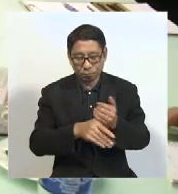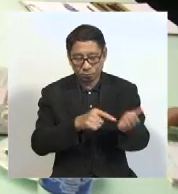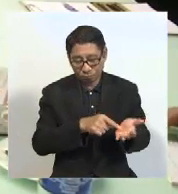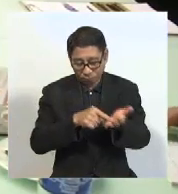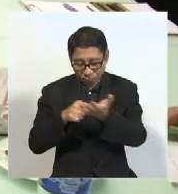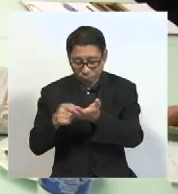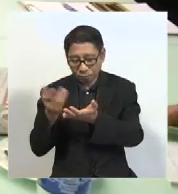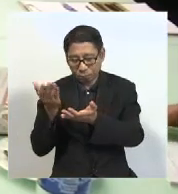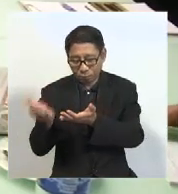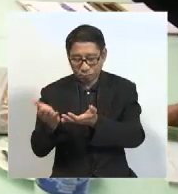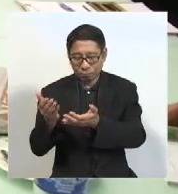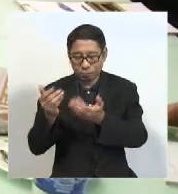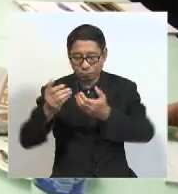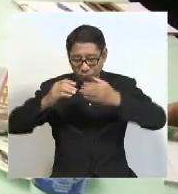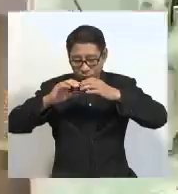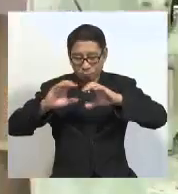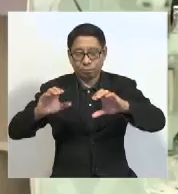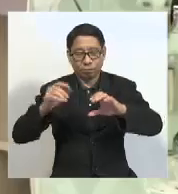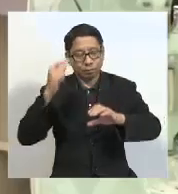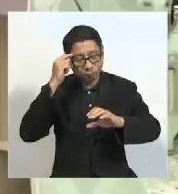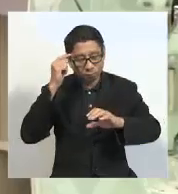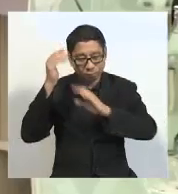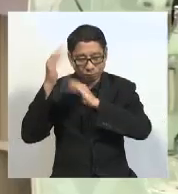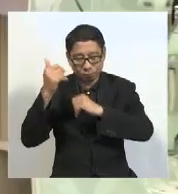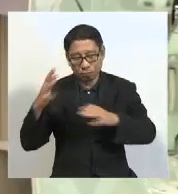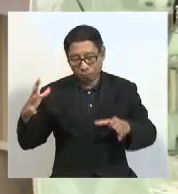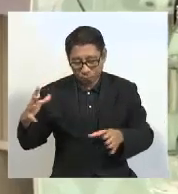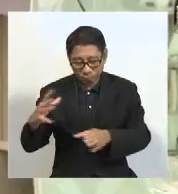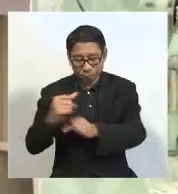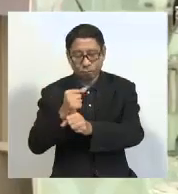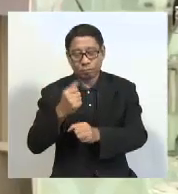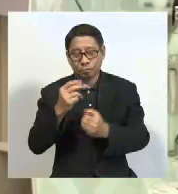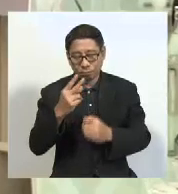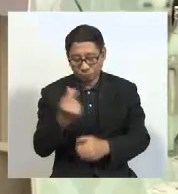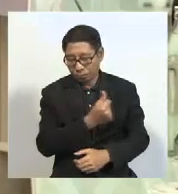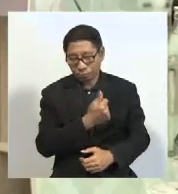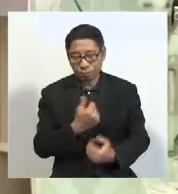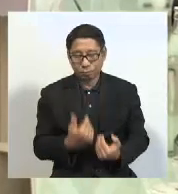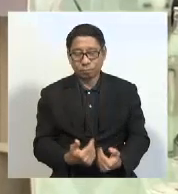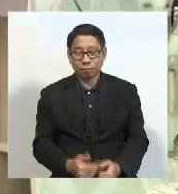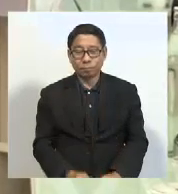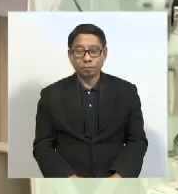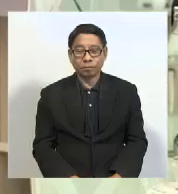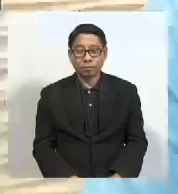อนนี้อยู่ระหว่างพิจารณาของคณะรัฐมนตรีคาดว่าจะได้ข้อสรุปในเร็วๆนี้ค่ะ